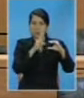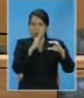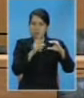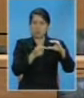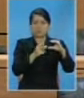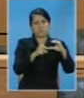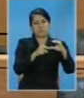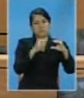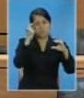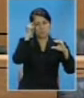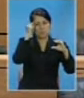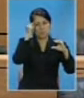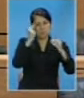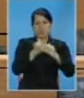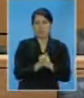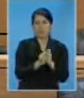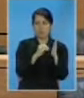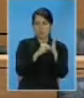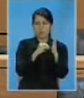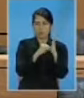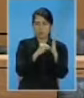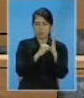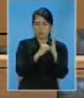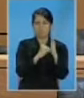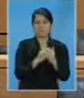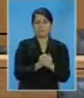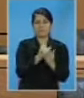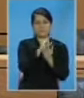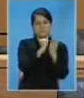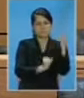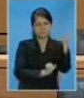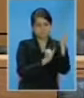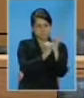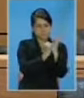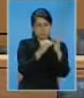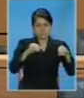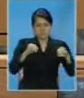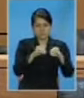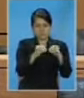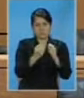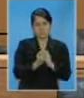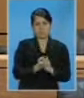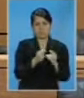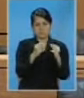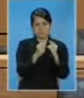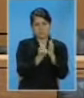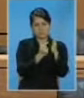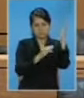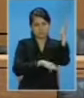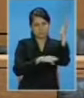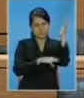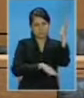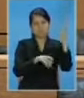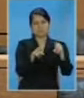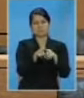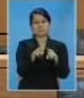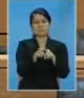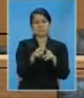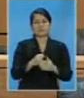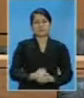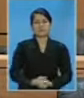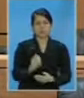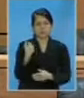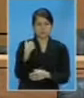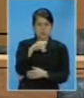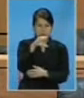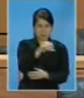คดีครับในกรุงเทพมหานครก็ดีแม้กระทั่งในจังหวัดชายแดนภาคใต้ก็ดีท่านจะสังเกตเห็นว่าเวลามีการจับกุม